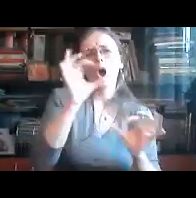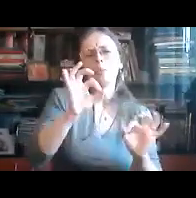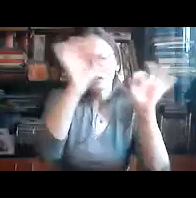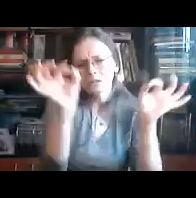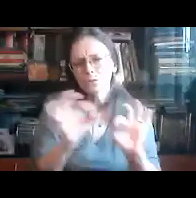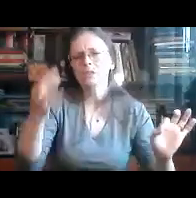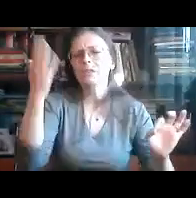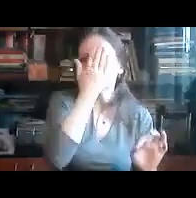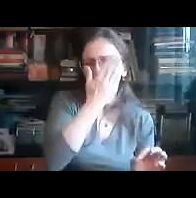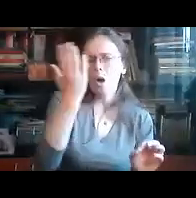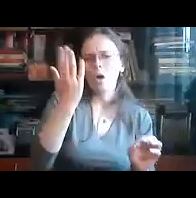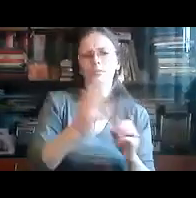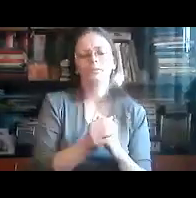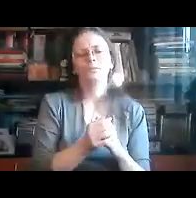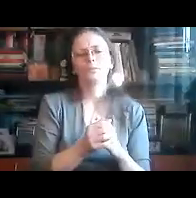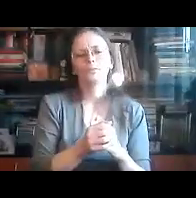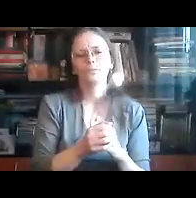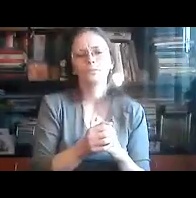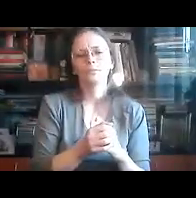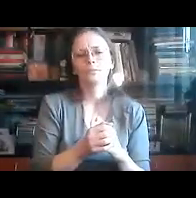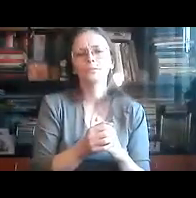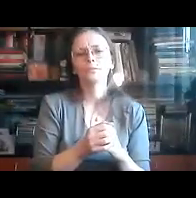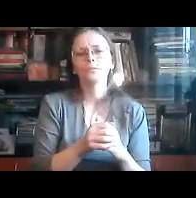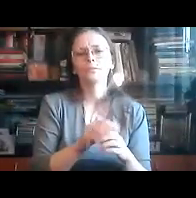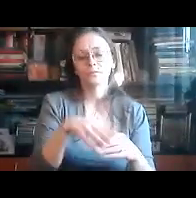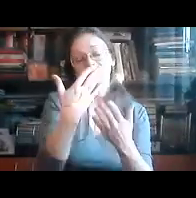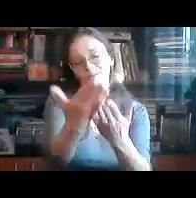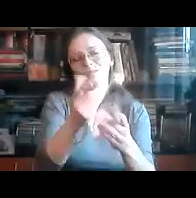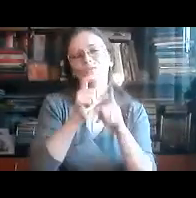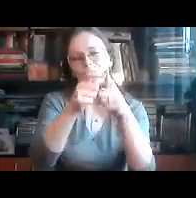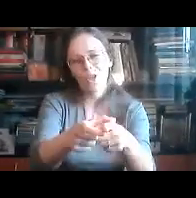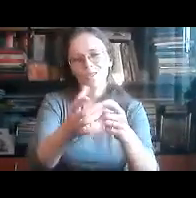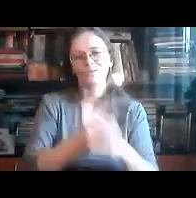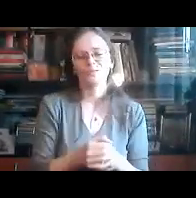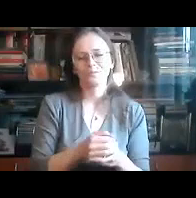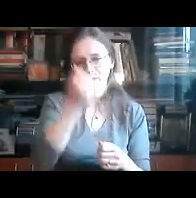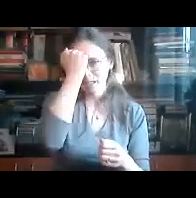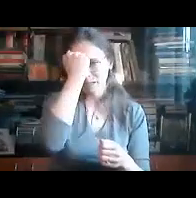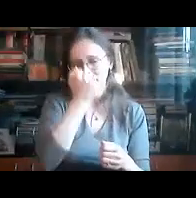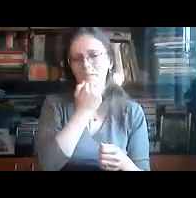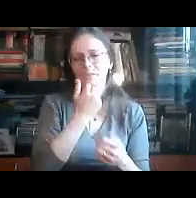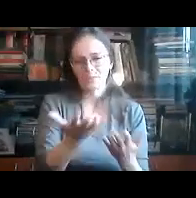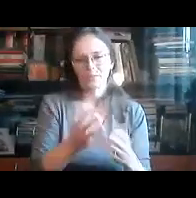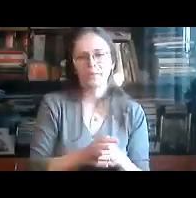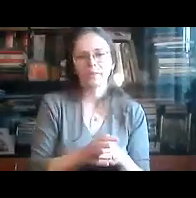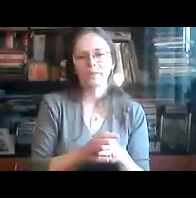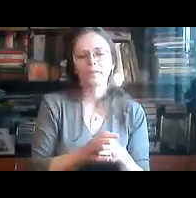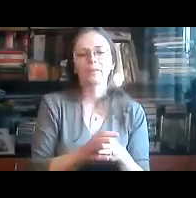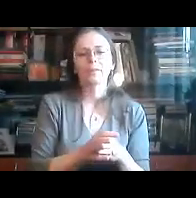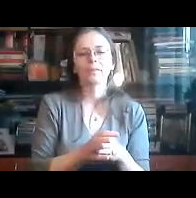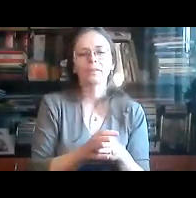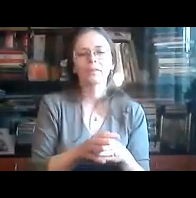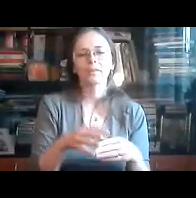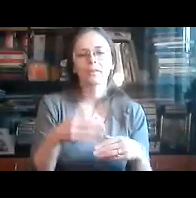и вам слово. Да. Скажите, что спасибо. Думаете? Да, что я думаю? Я вот